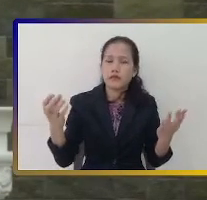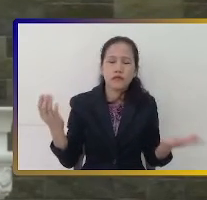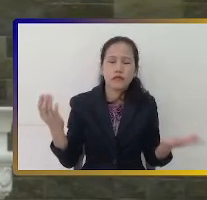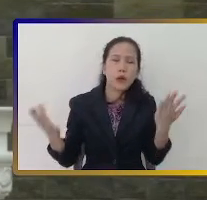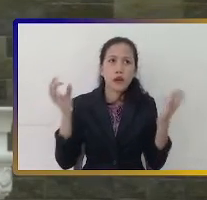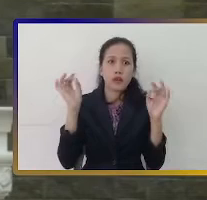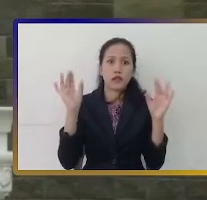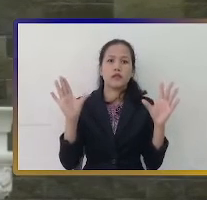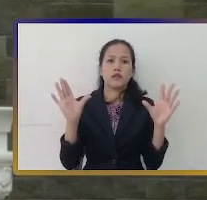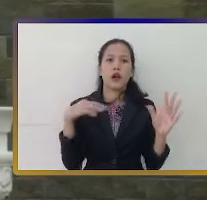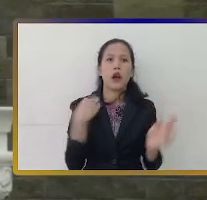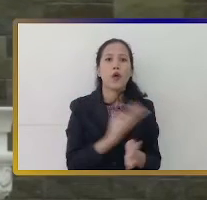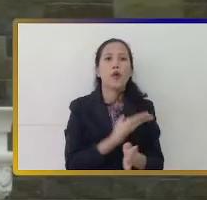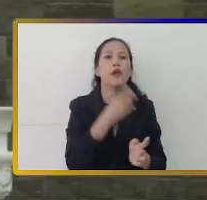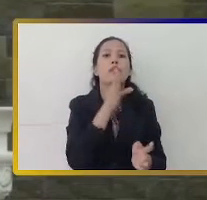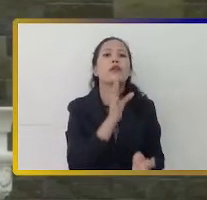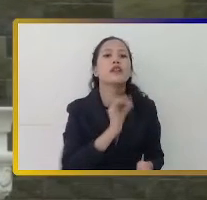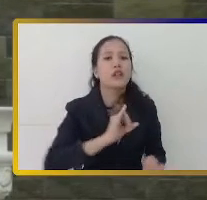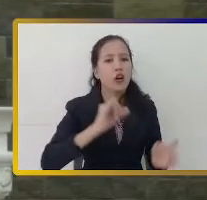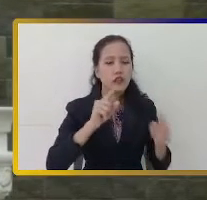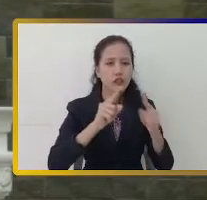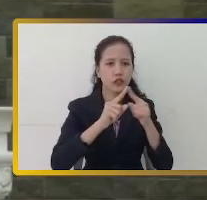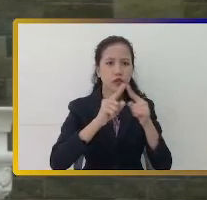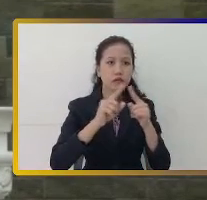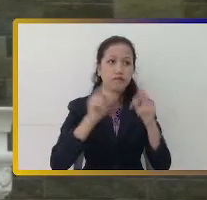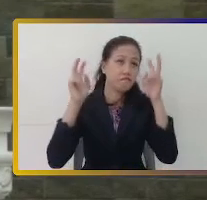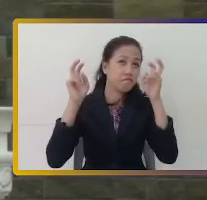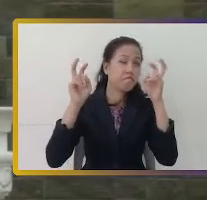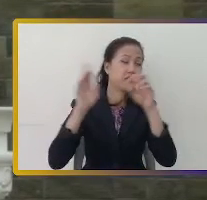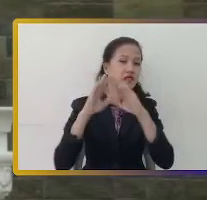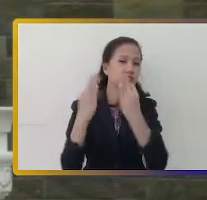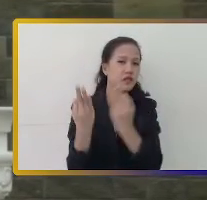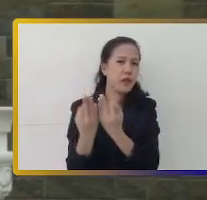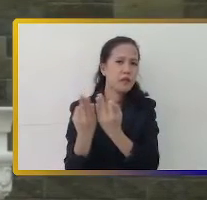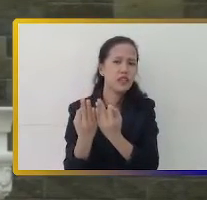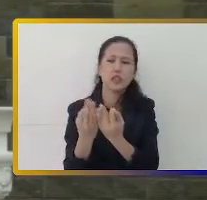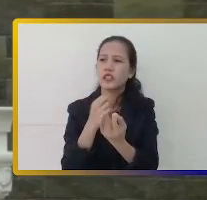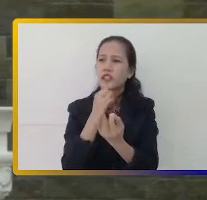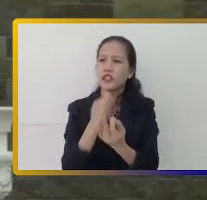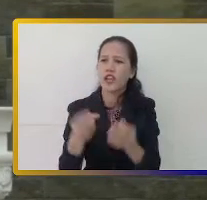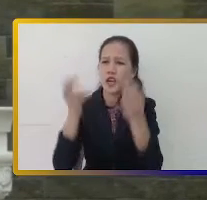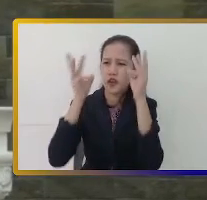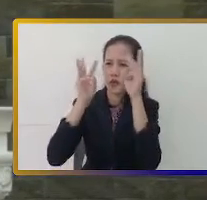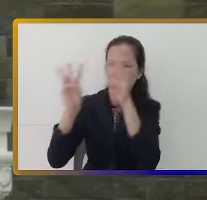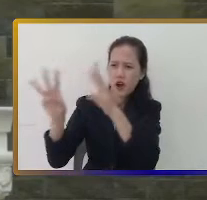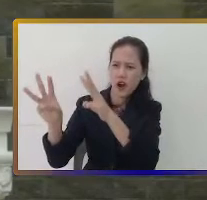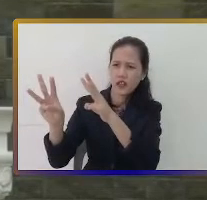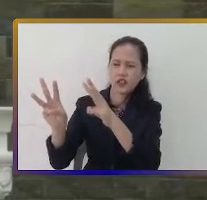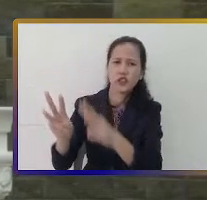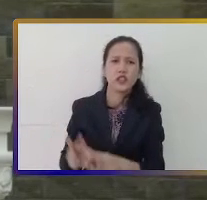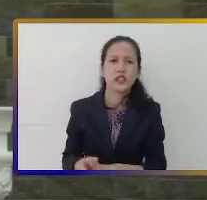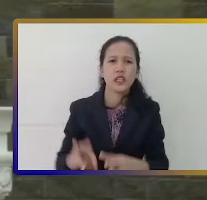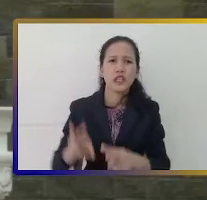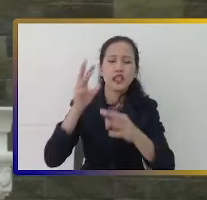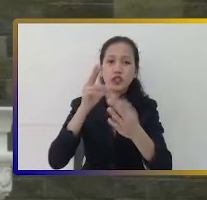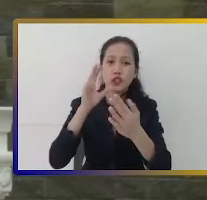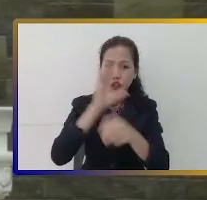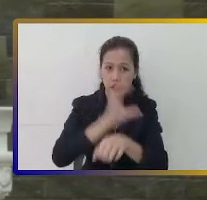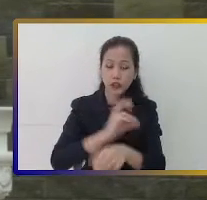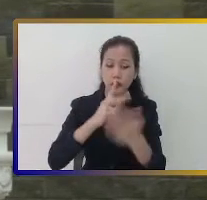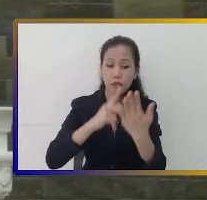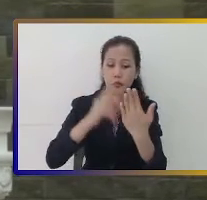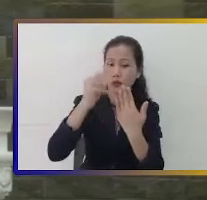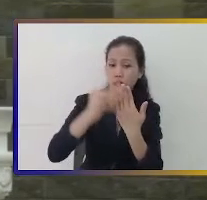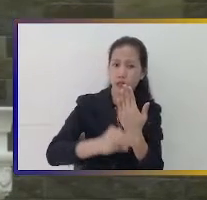po sa so-called families. Na hindi na po tayo in-tune sa programa ng church. Hindi na po tayo